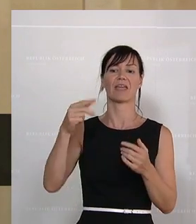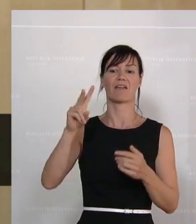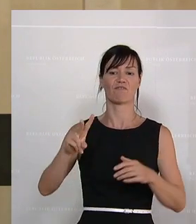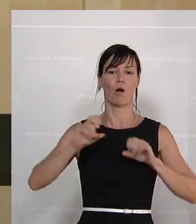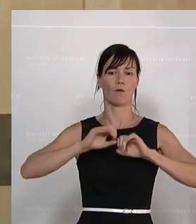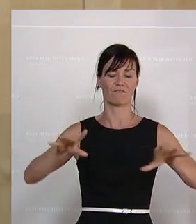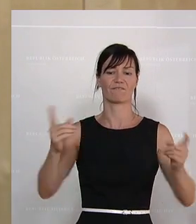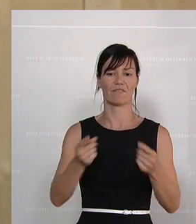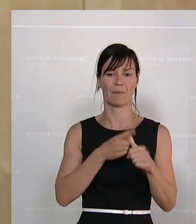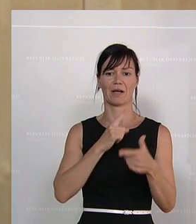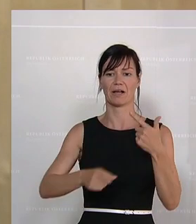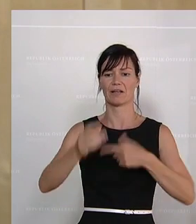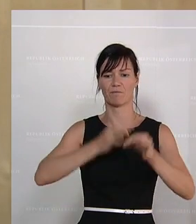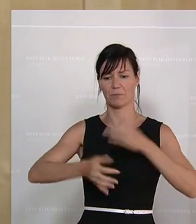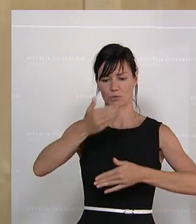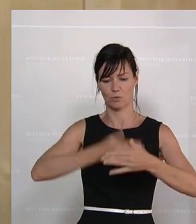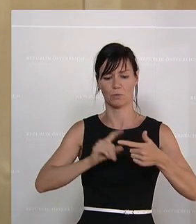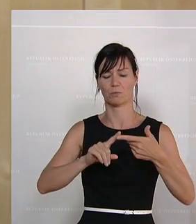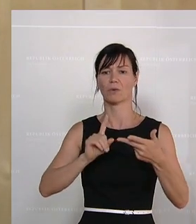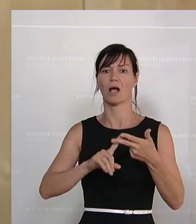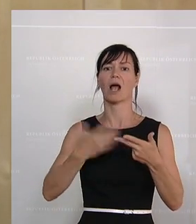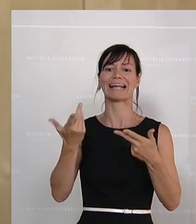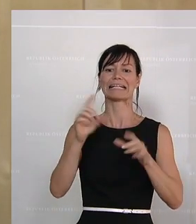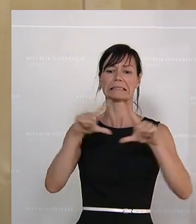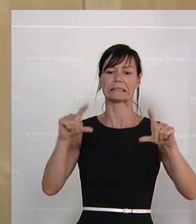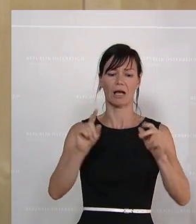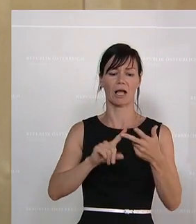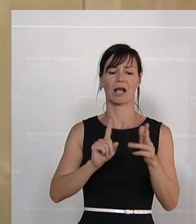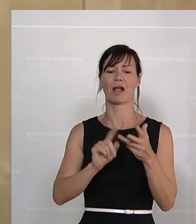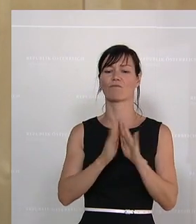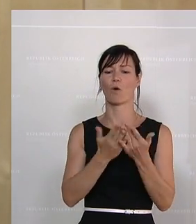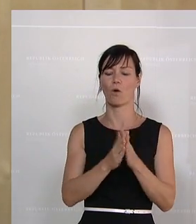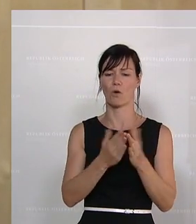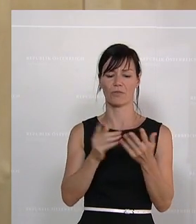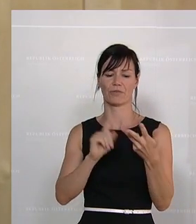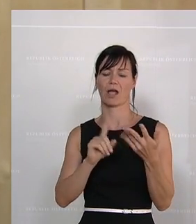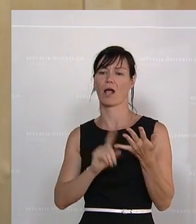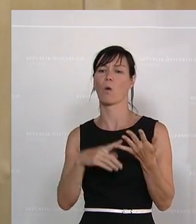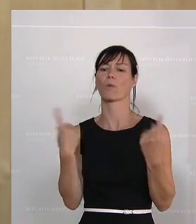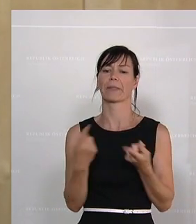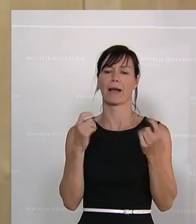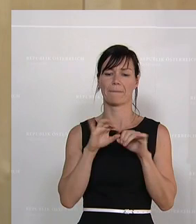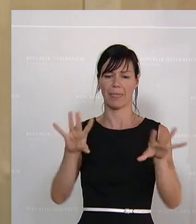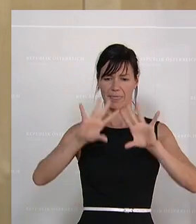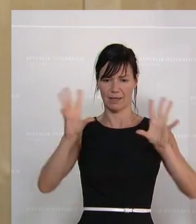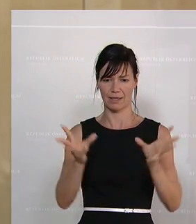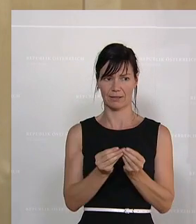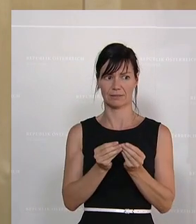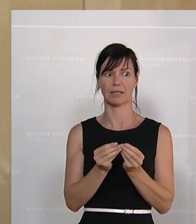informations homepages raten sich ist voll der werbemittel und die kampagne insgesamt